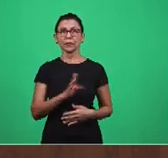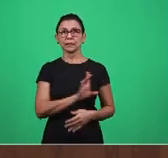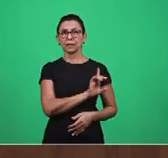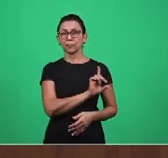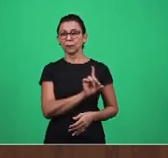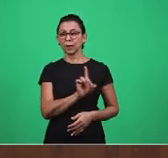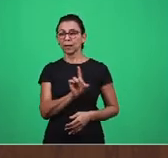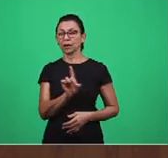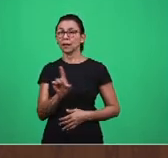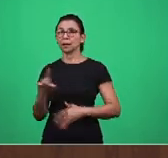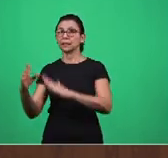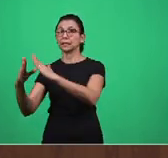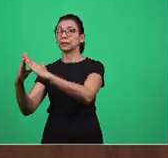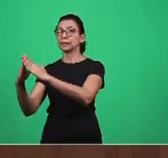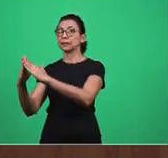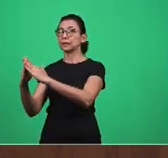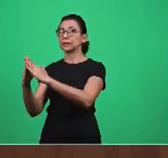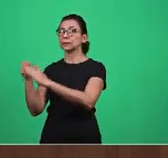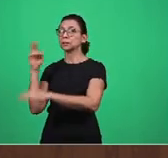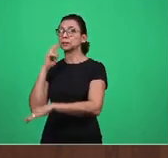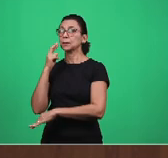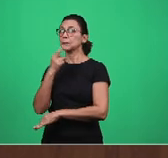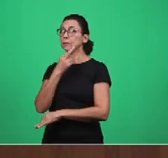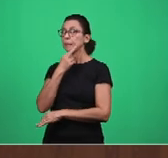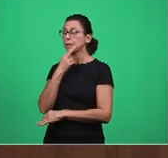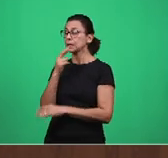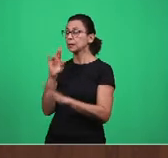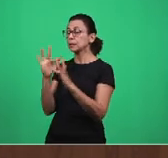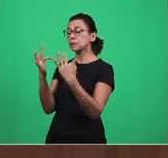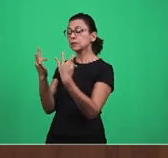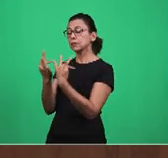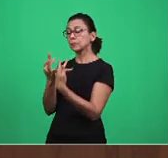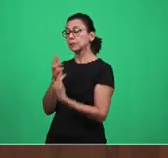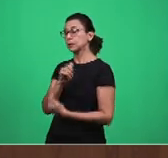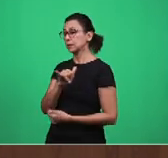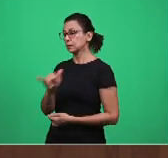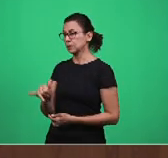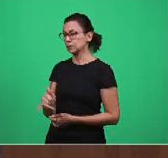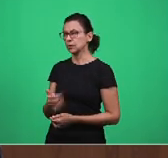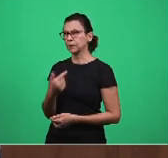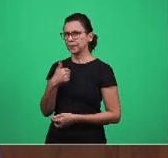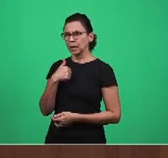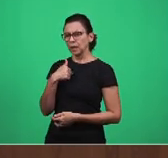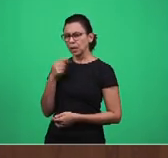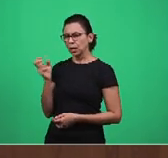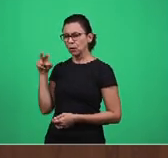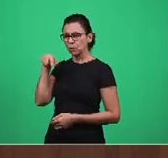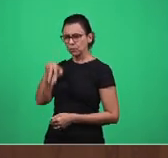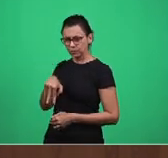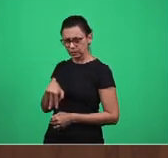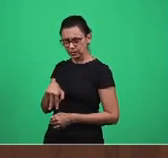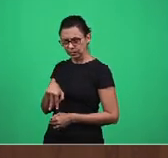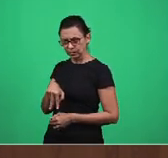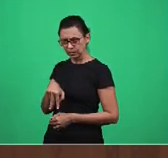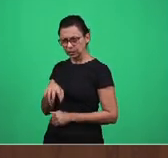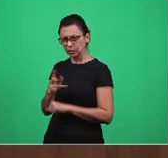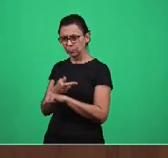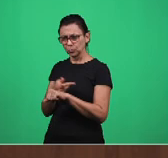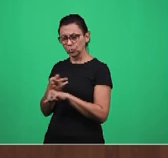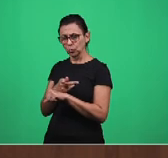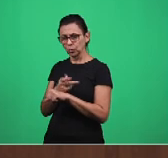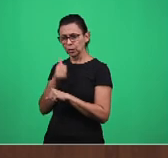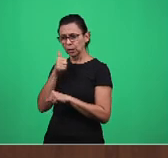en arrivant là-bas, il raconte à la famille de Rebecca qu'il était là en train de chercher une épouse pour